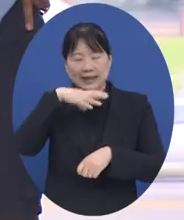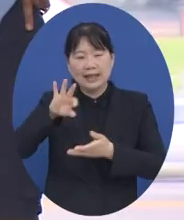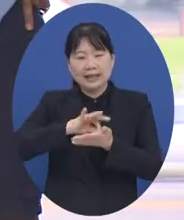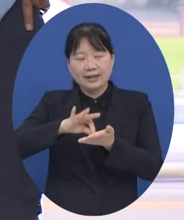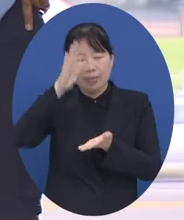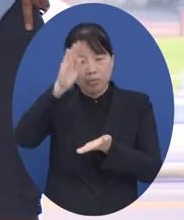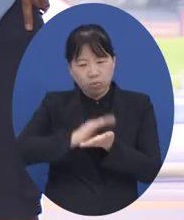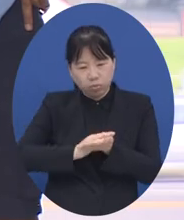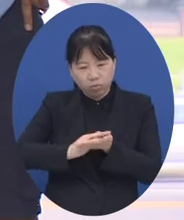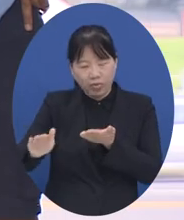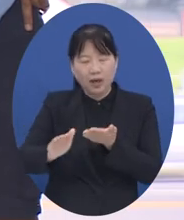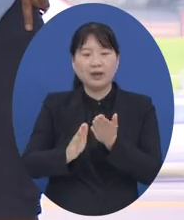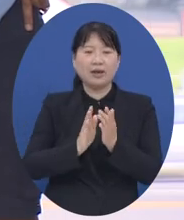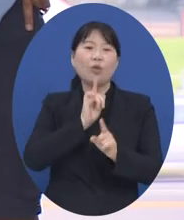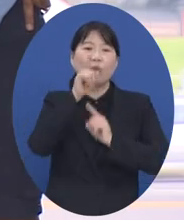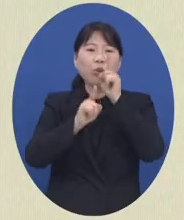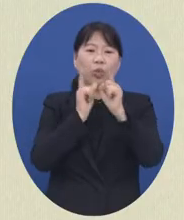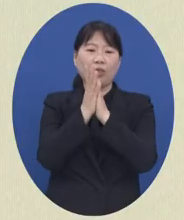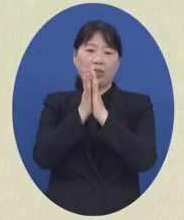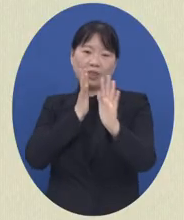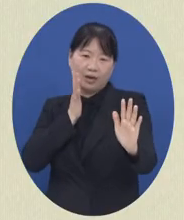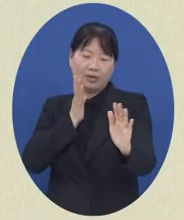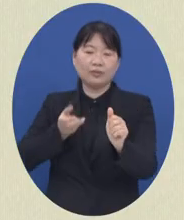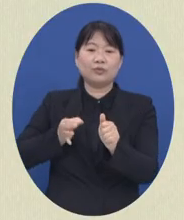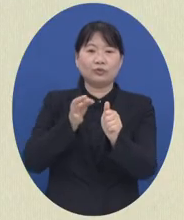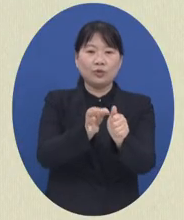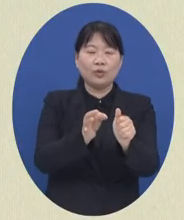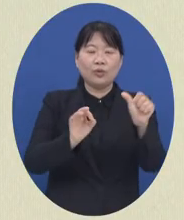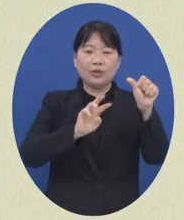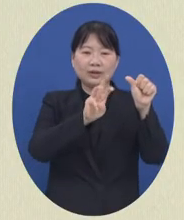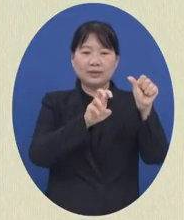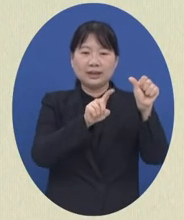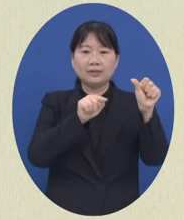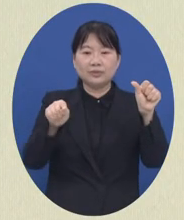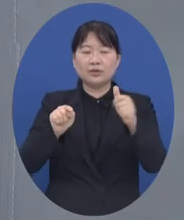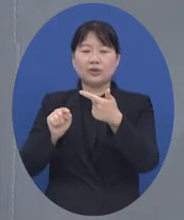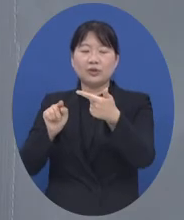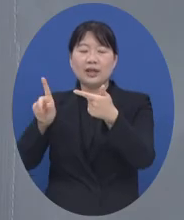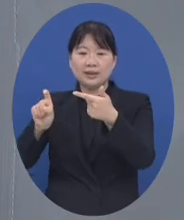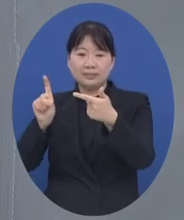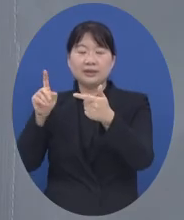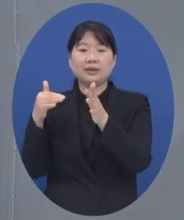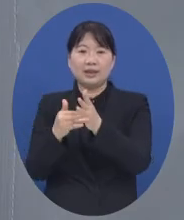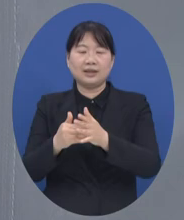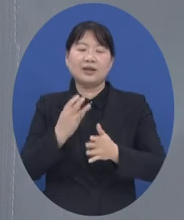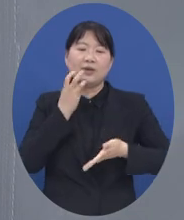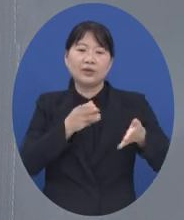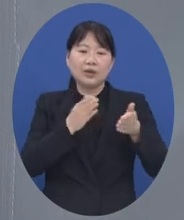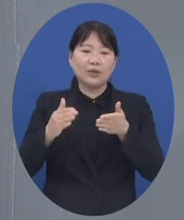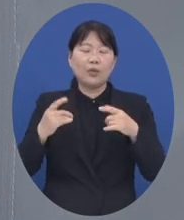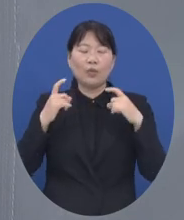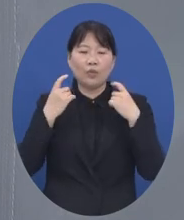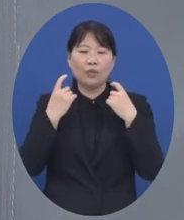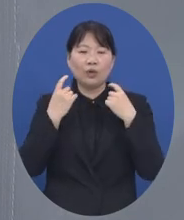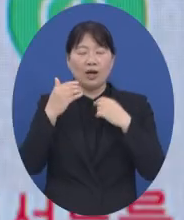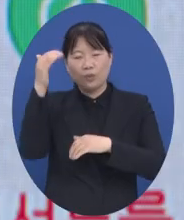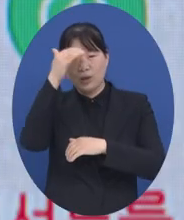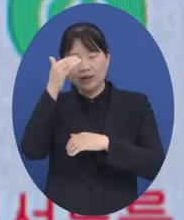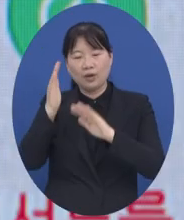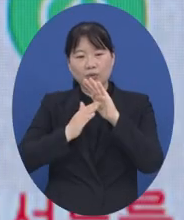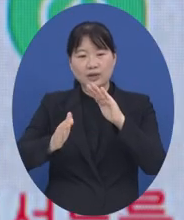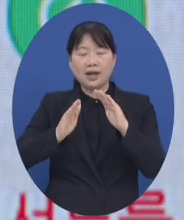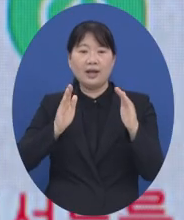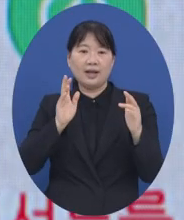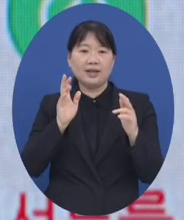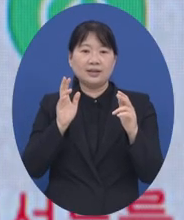적수 순으로 선정합니다 5월 31일부터 6월 11일까지 경기관광공사 하게 설 네이버